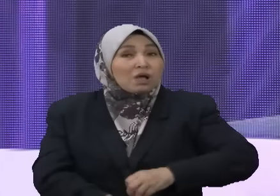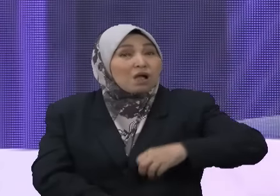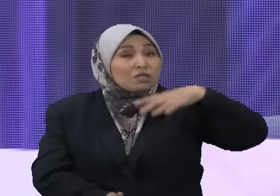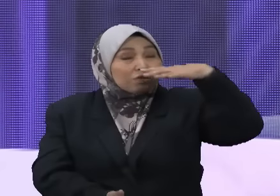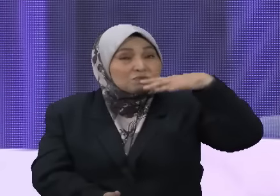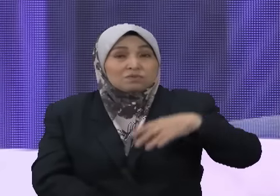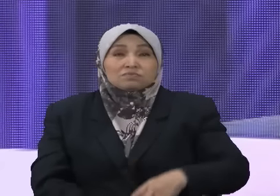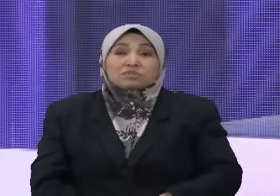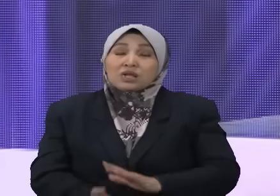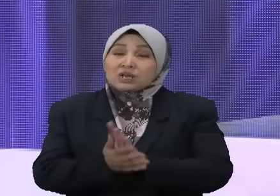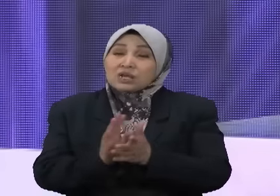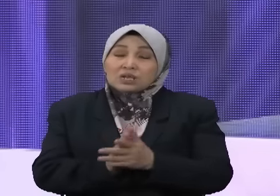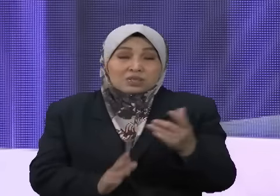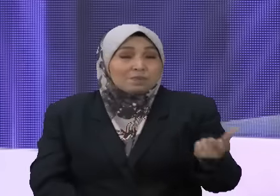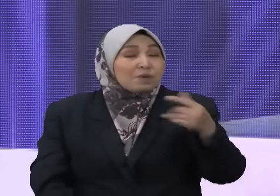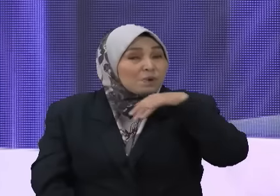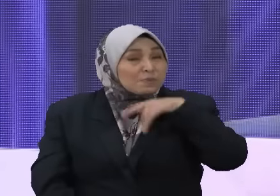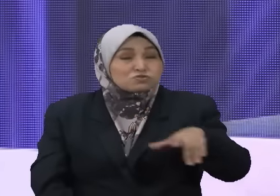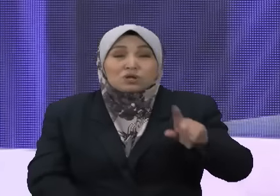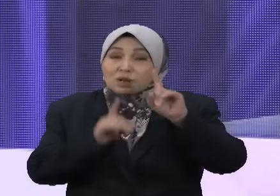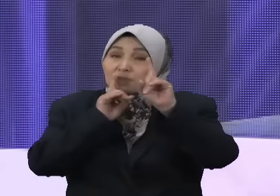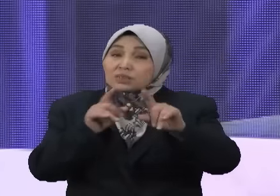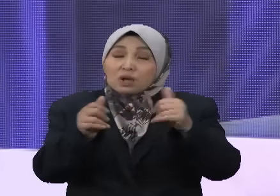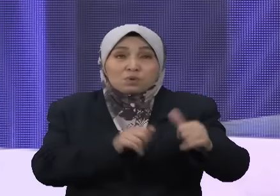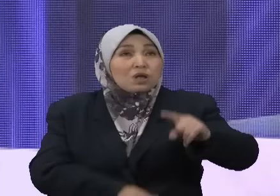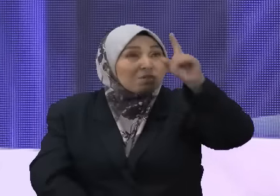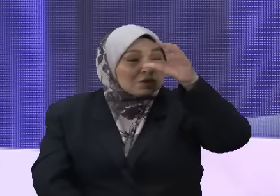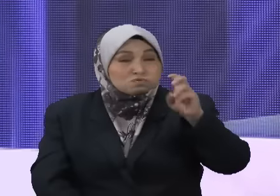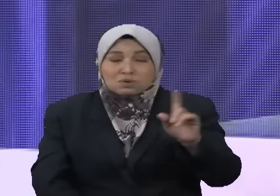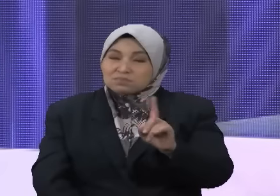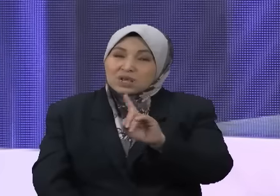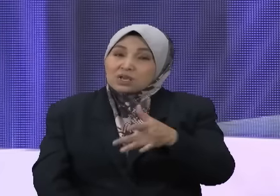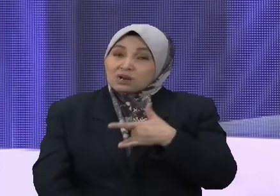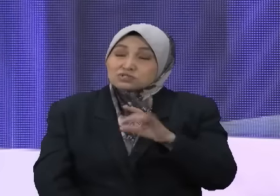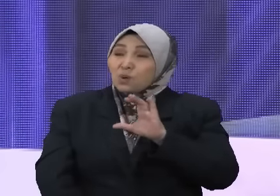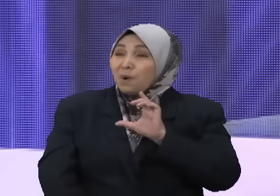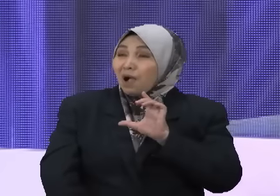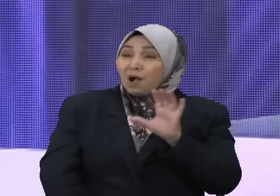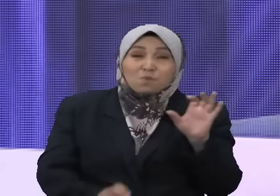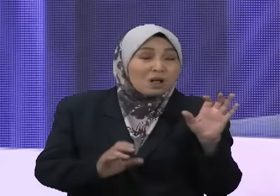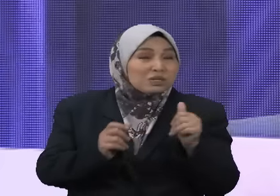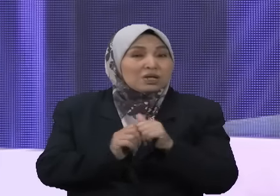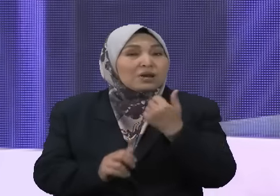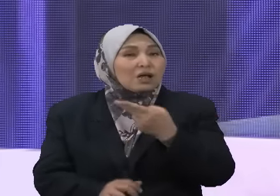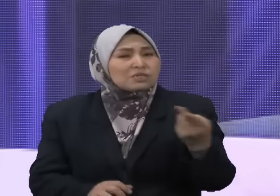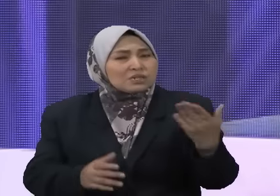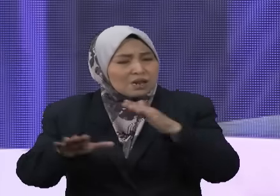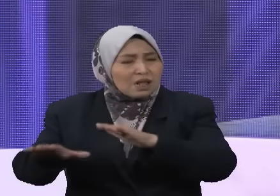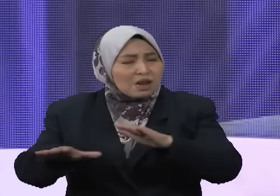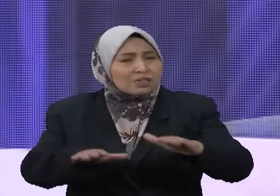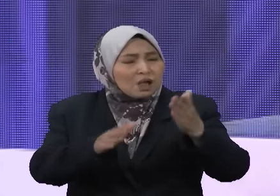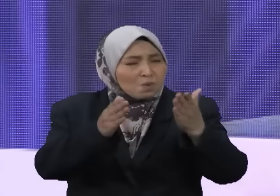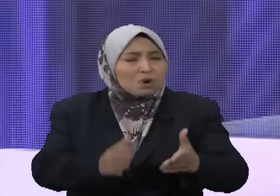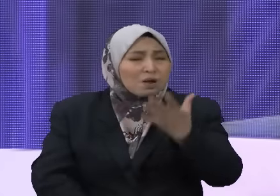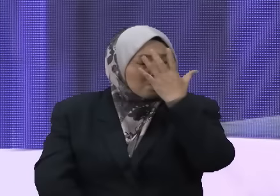kan jadi nabi sallallahualaihiwasallam diperintahkan oleh Allah subhanahuwataala jangan berasa kagum dengan harta dan anak-anak orang-orang